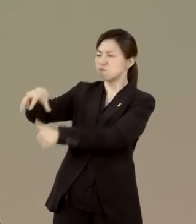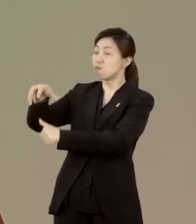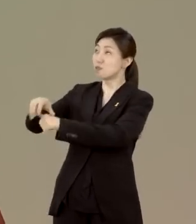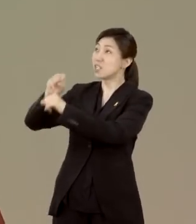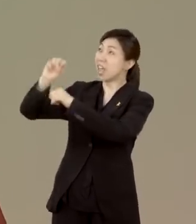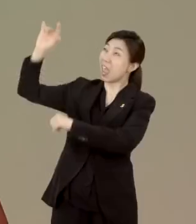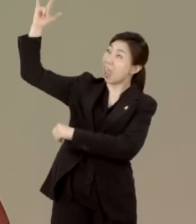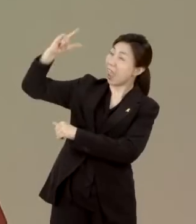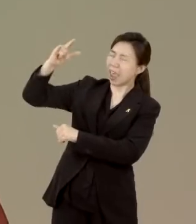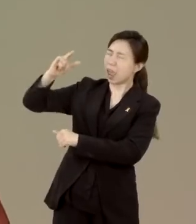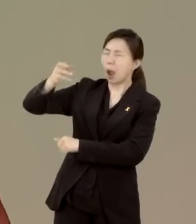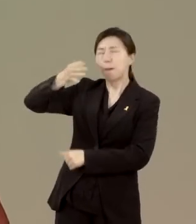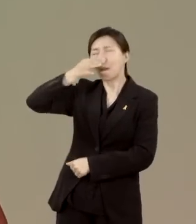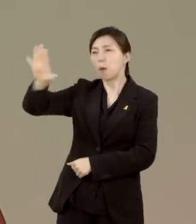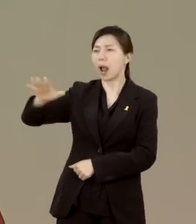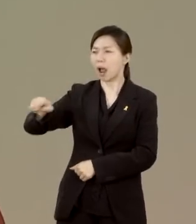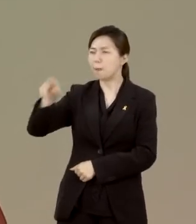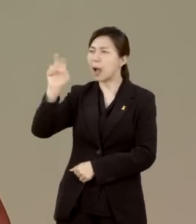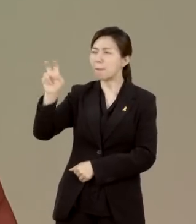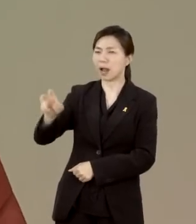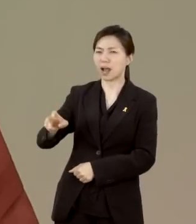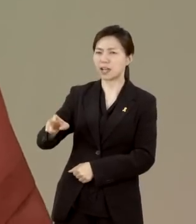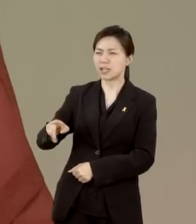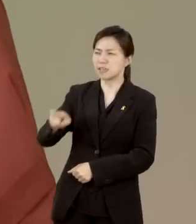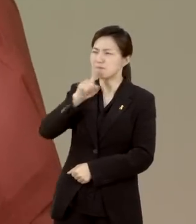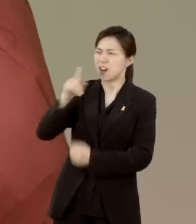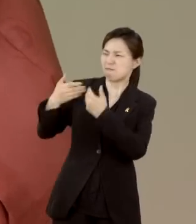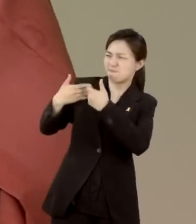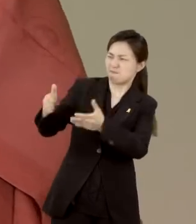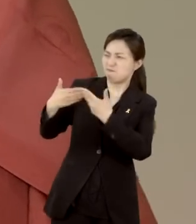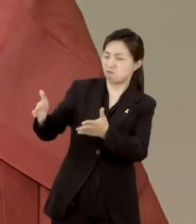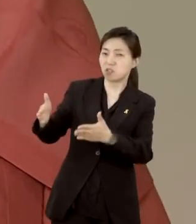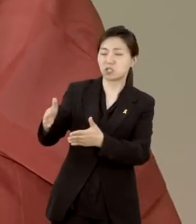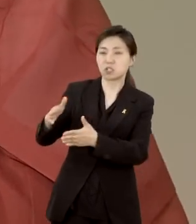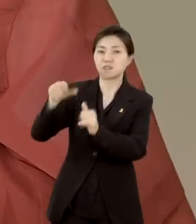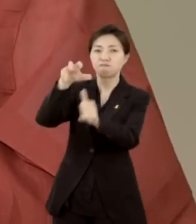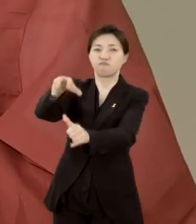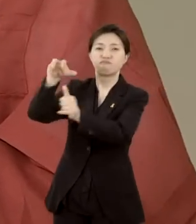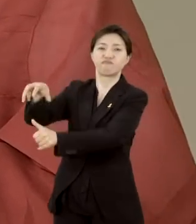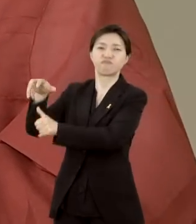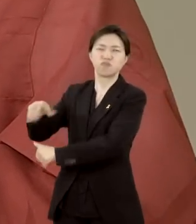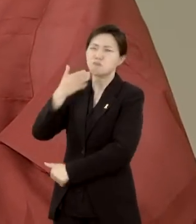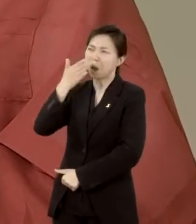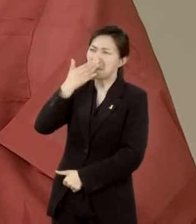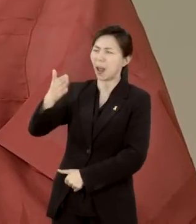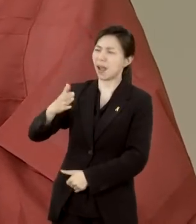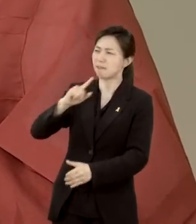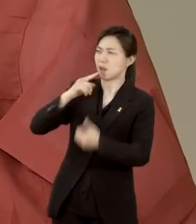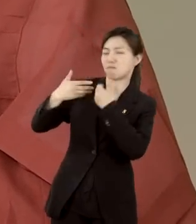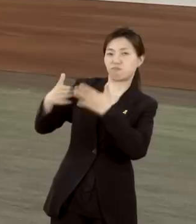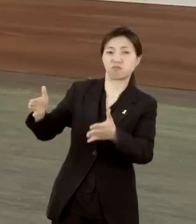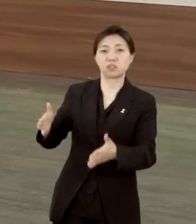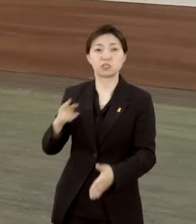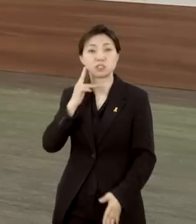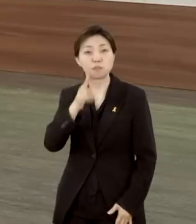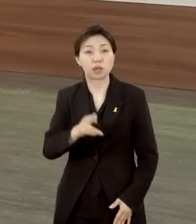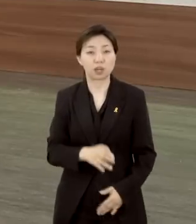저 광명을 빛을 보지 못하리라라고 저주를 내뿜는 거예요